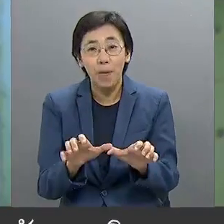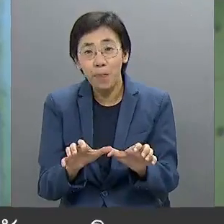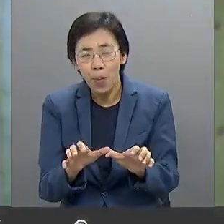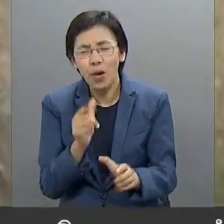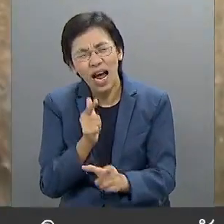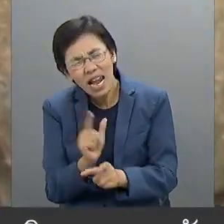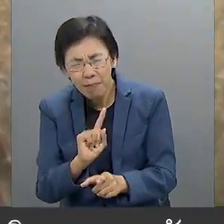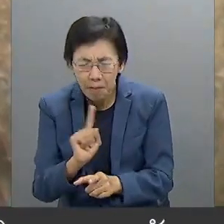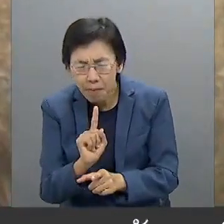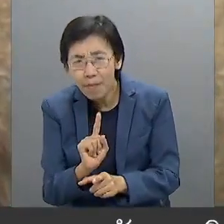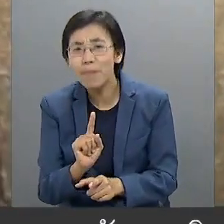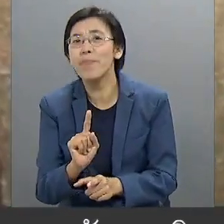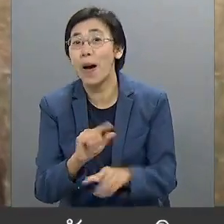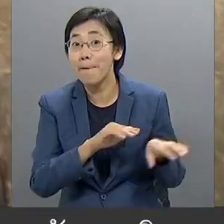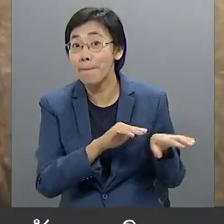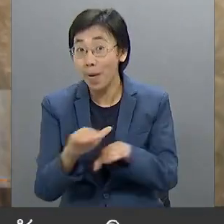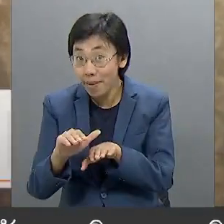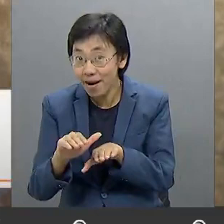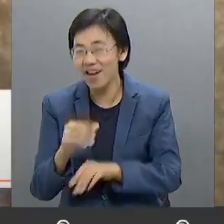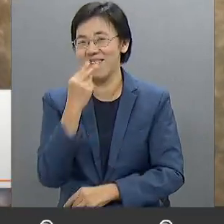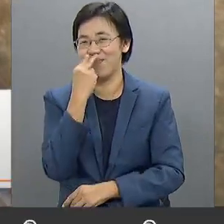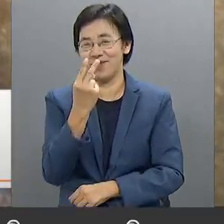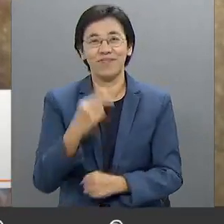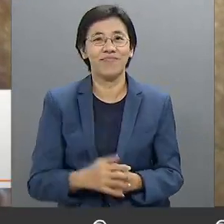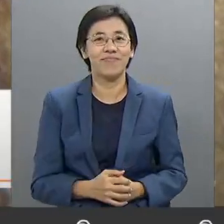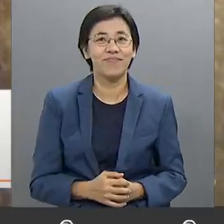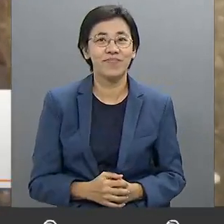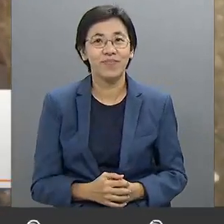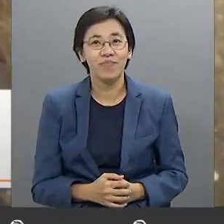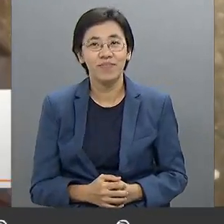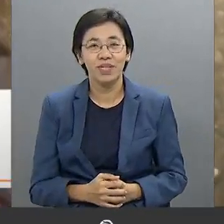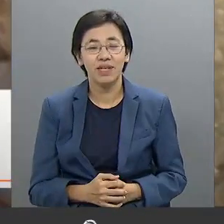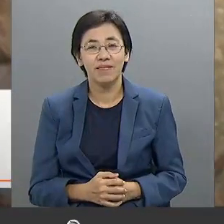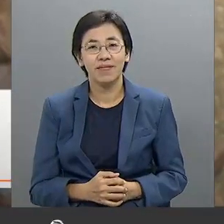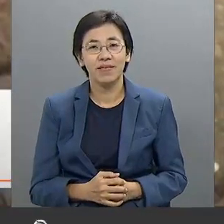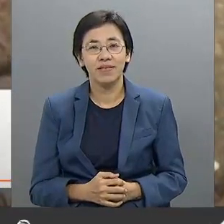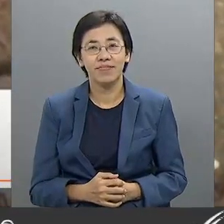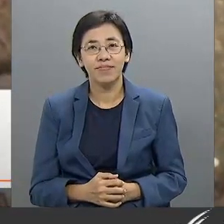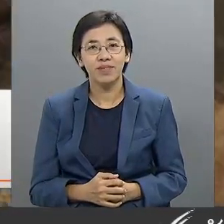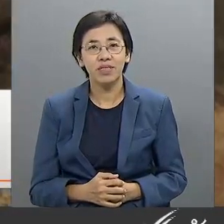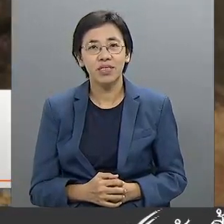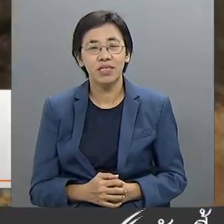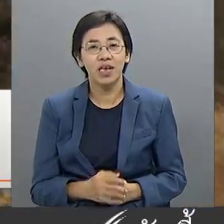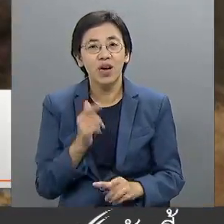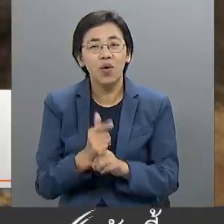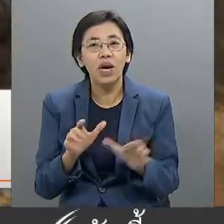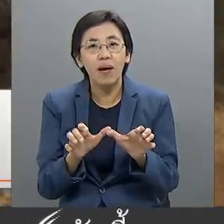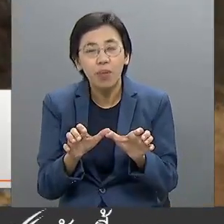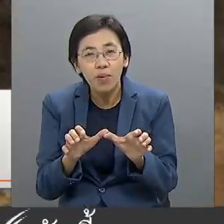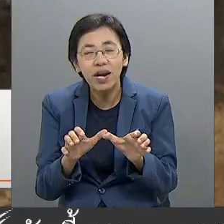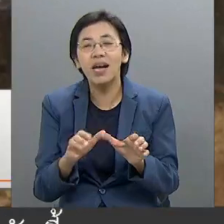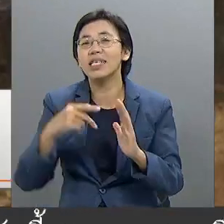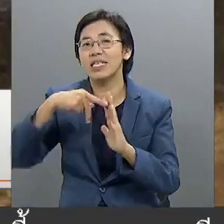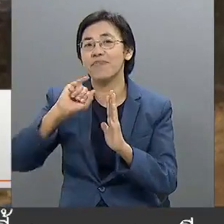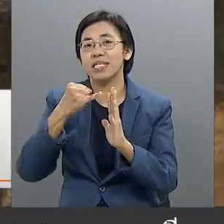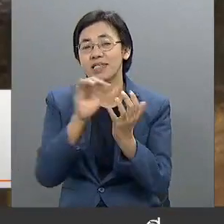ค่ะนี่แหละค่ะคุณผู้ชมเกษตรกรในตำบลวังจิกอำเภอโพประทับช้างจังหวัดพิจิตรนะคะเ